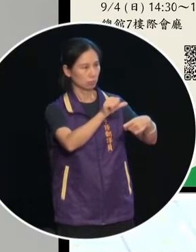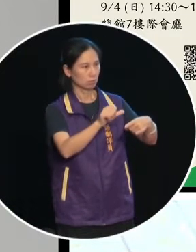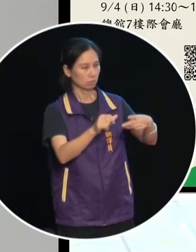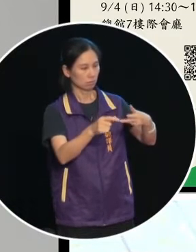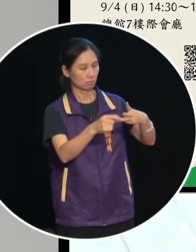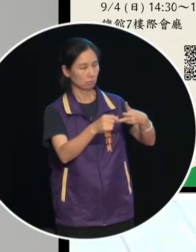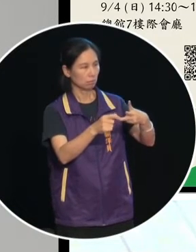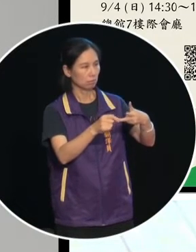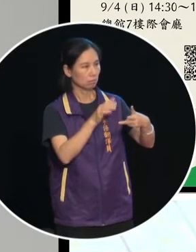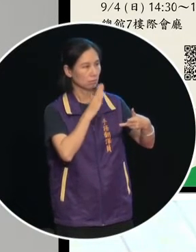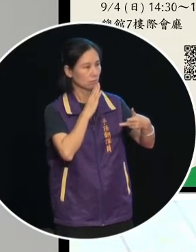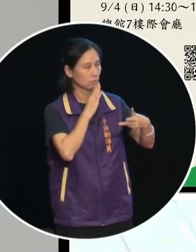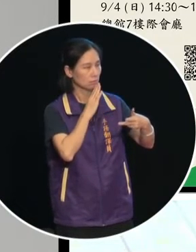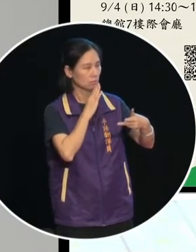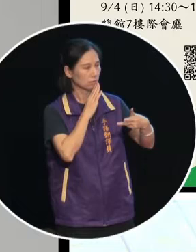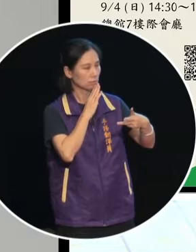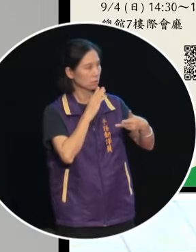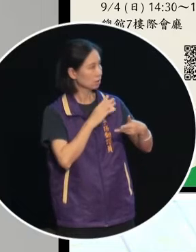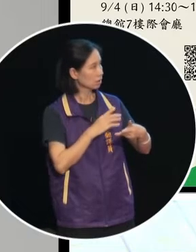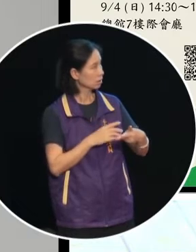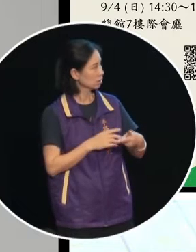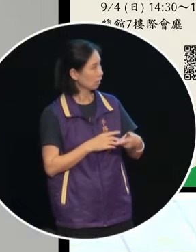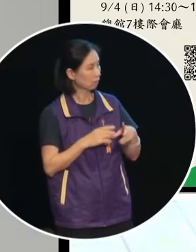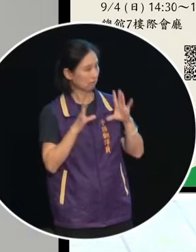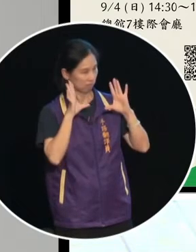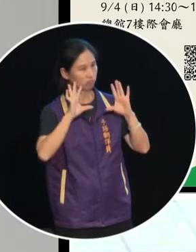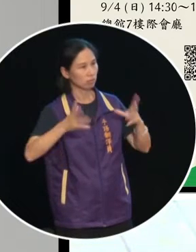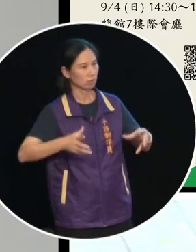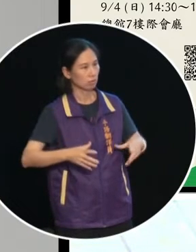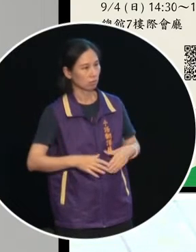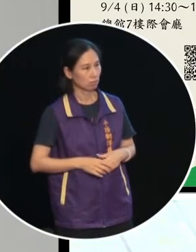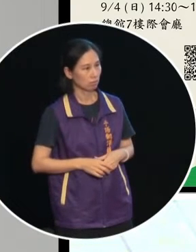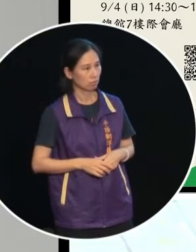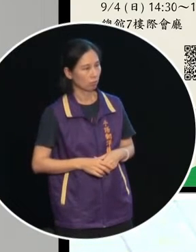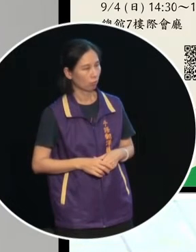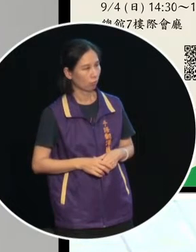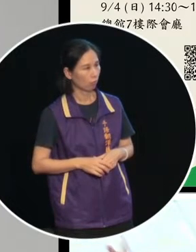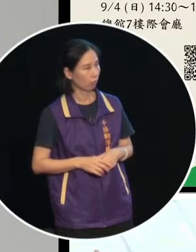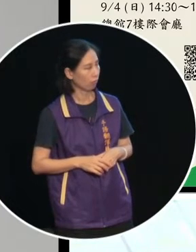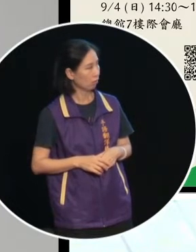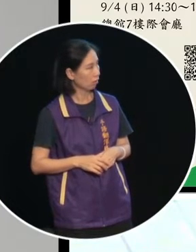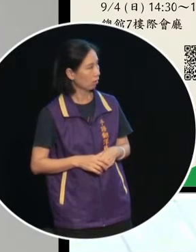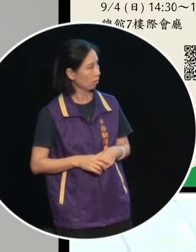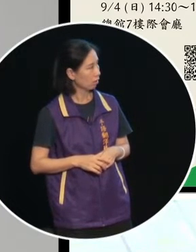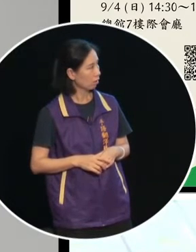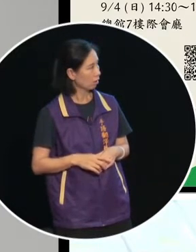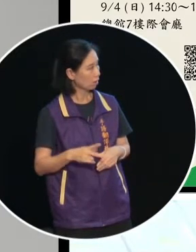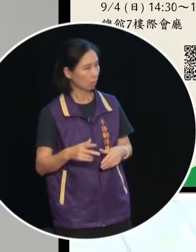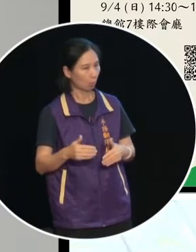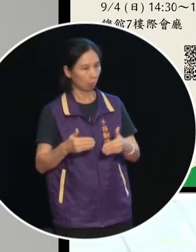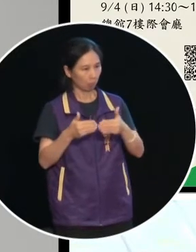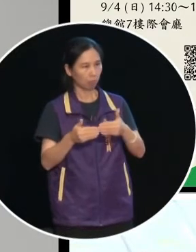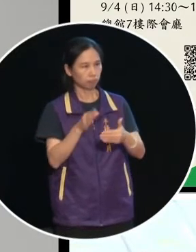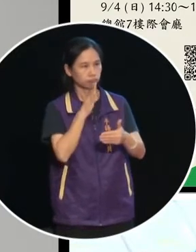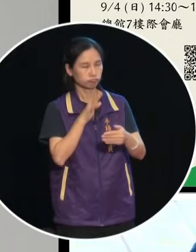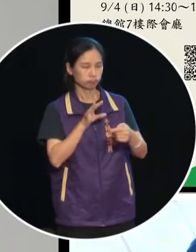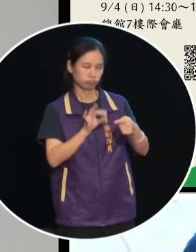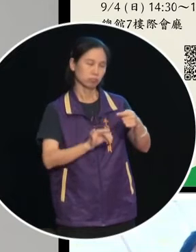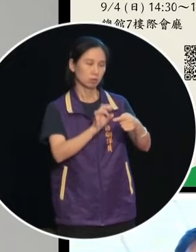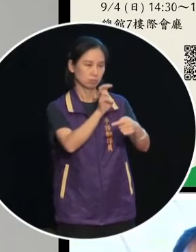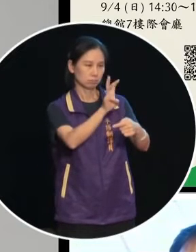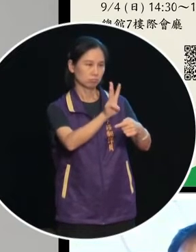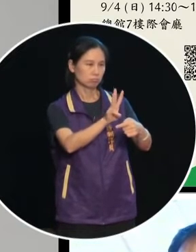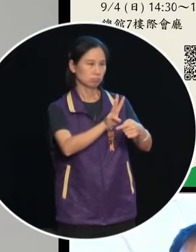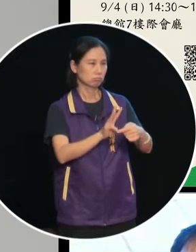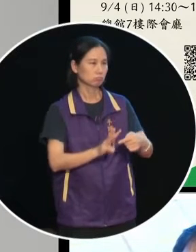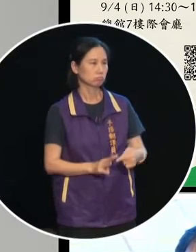是应该是泰国，然后新加坡，那中国大陆是3%。